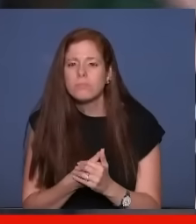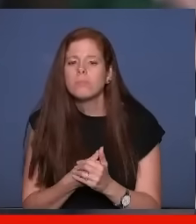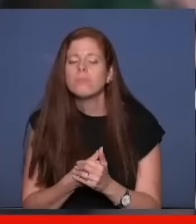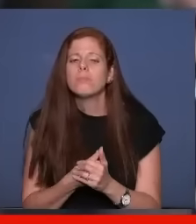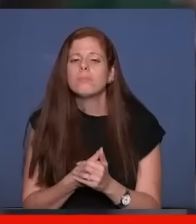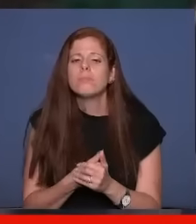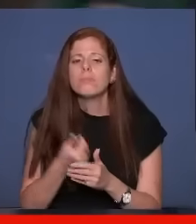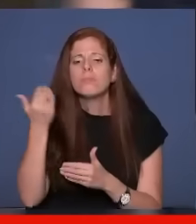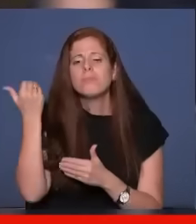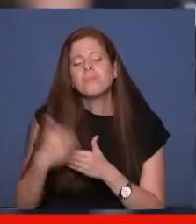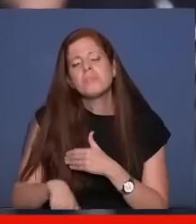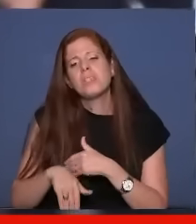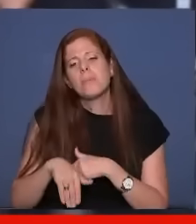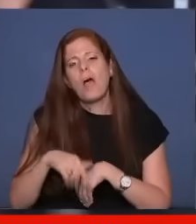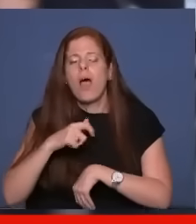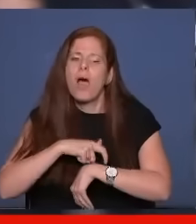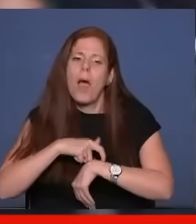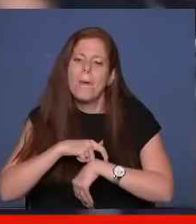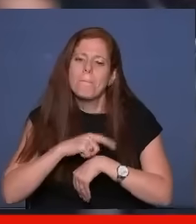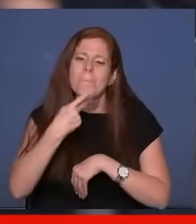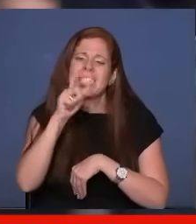תם הפזם.